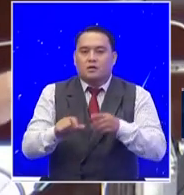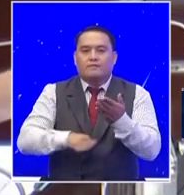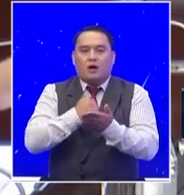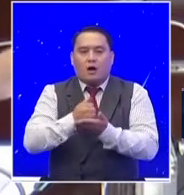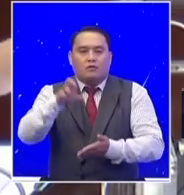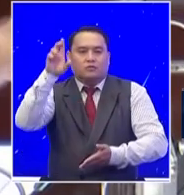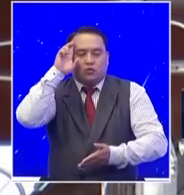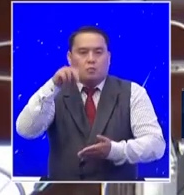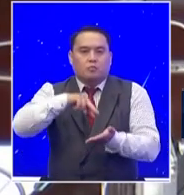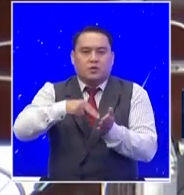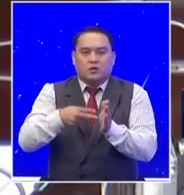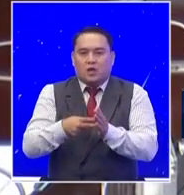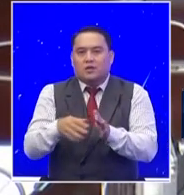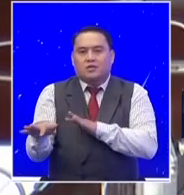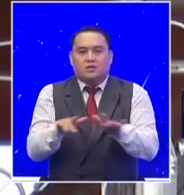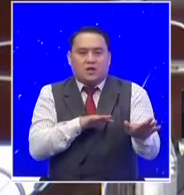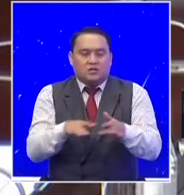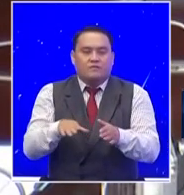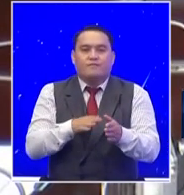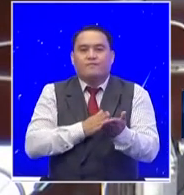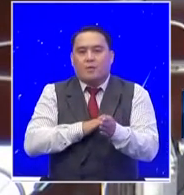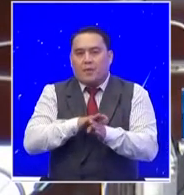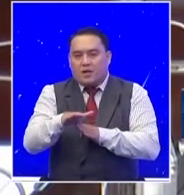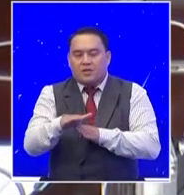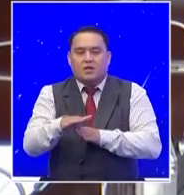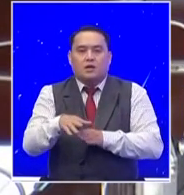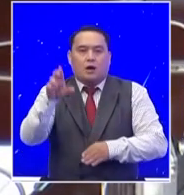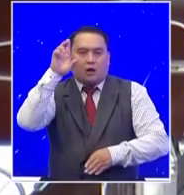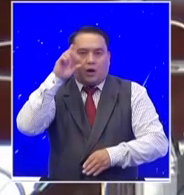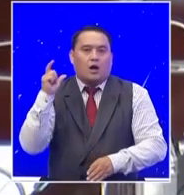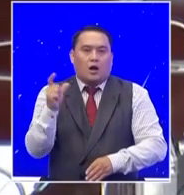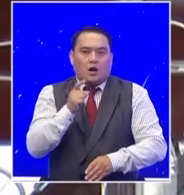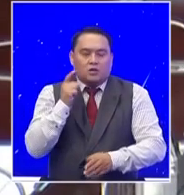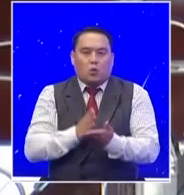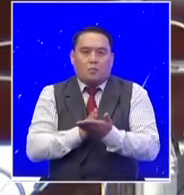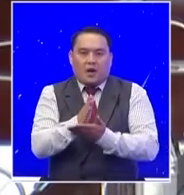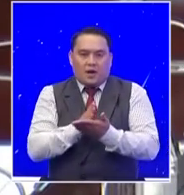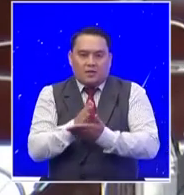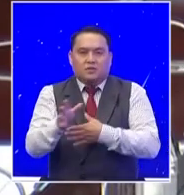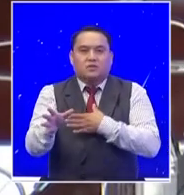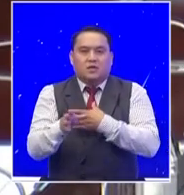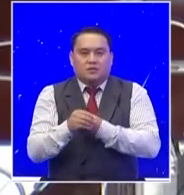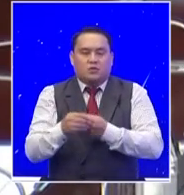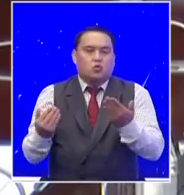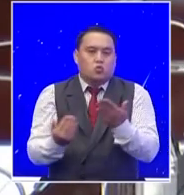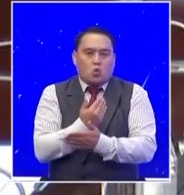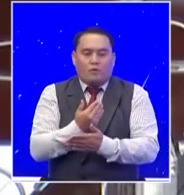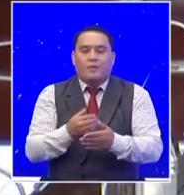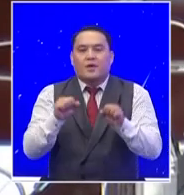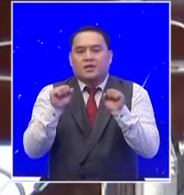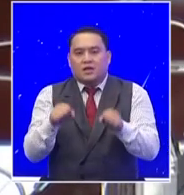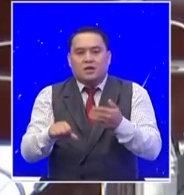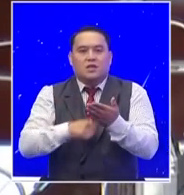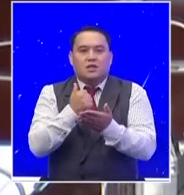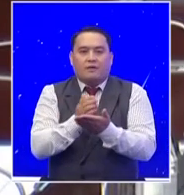план конкретных действий по своевременной выработке государственной и экономической политики, соответствующей новым реалиям.